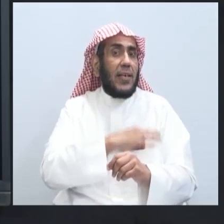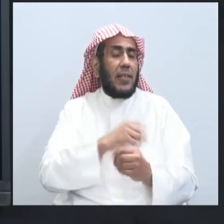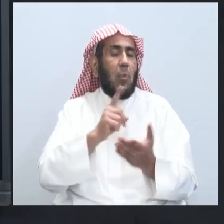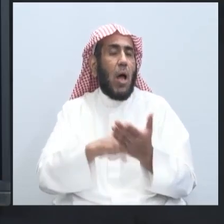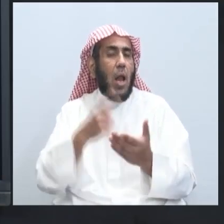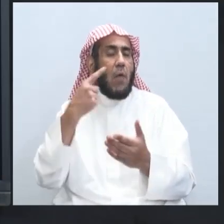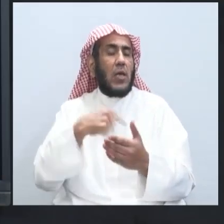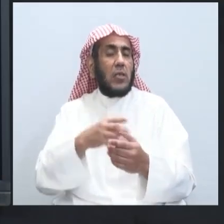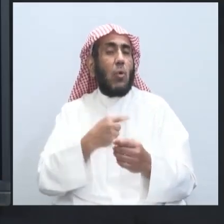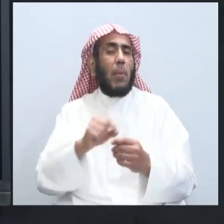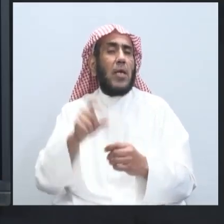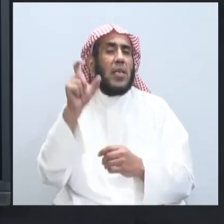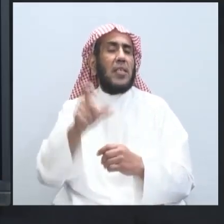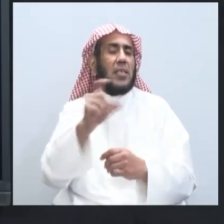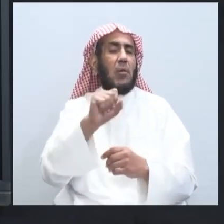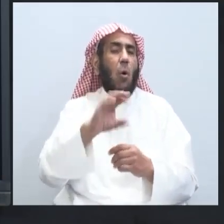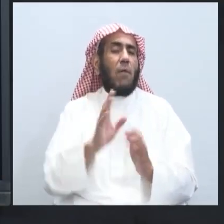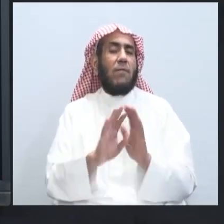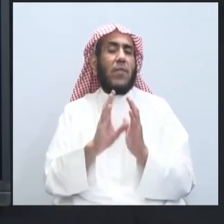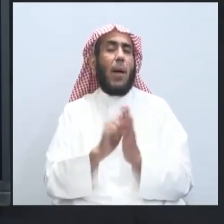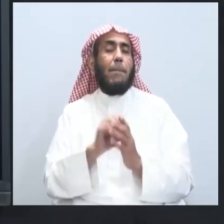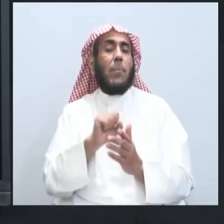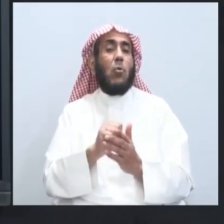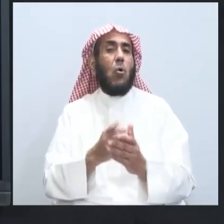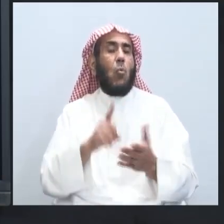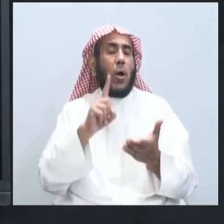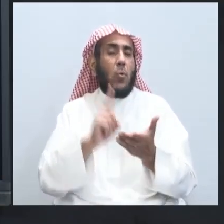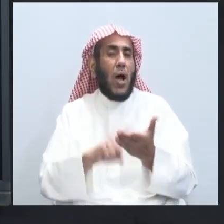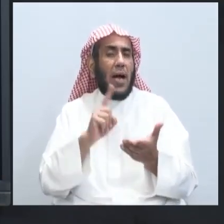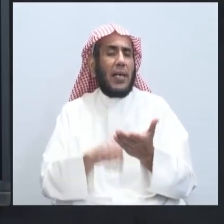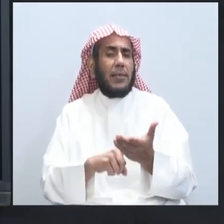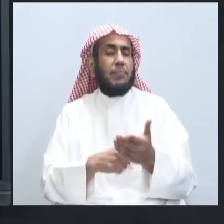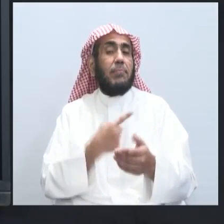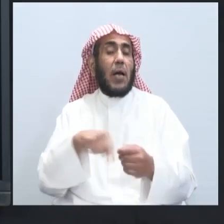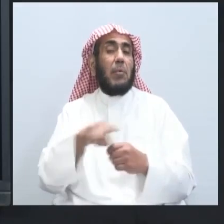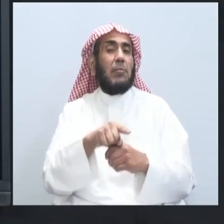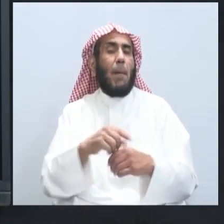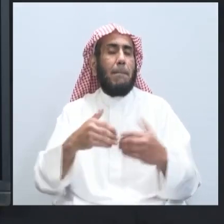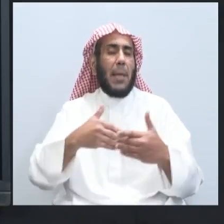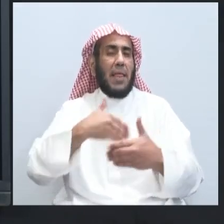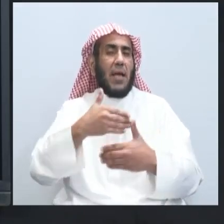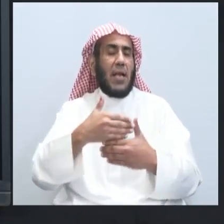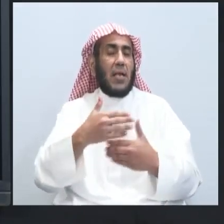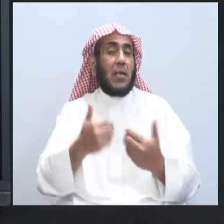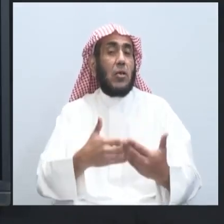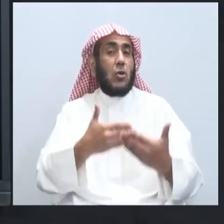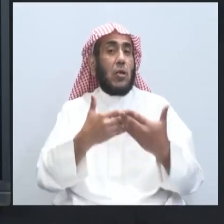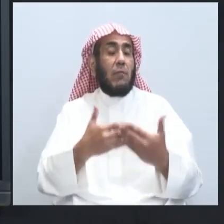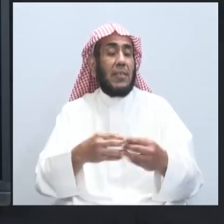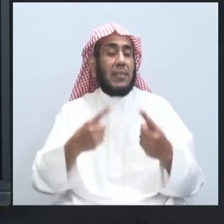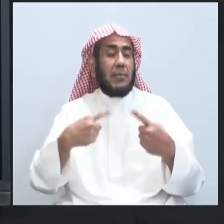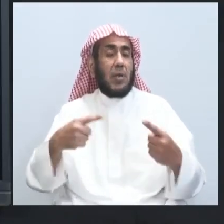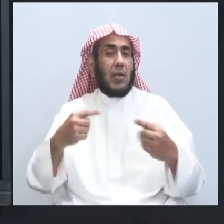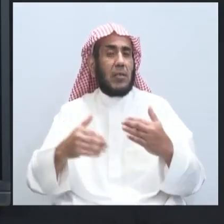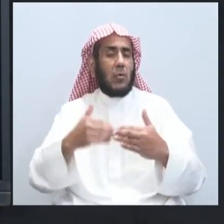حاجات ورغبات اشخاص معينين او فئه معينه ونحقق رغبات محاجات بعد ذلك يساعدنا في الاستمرار في